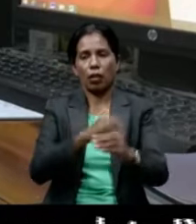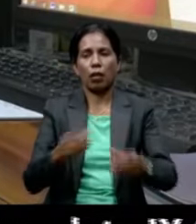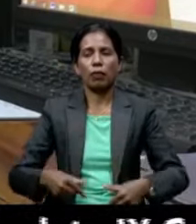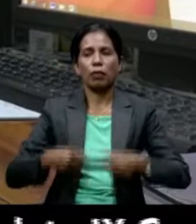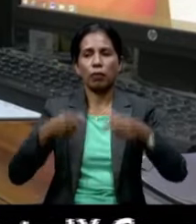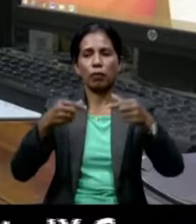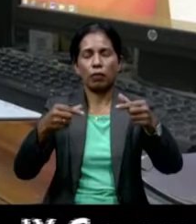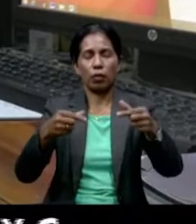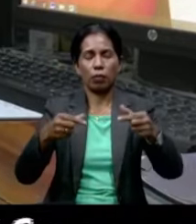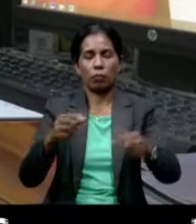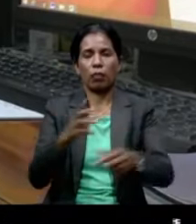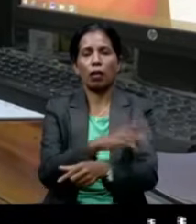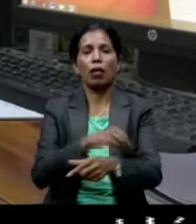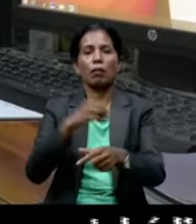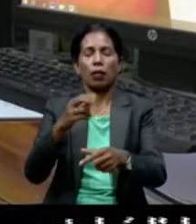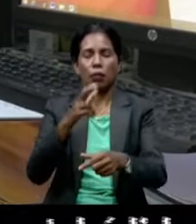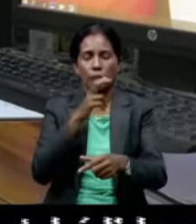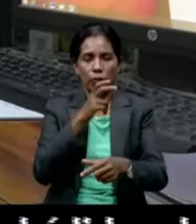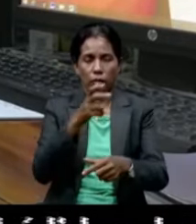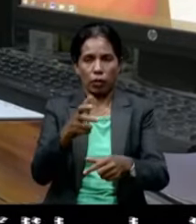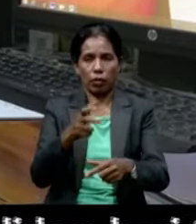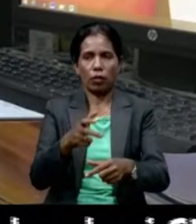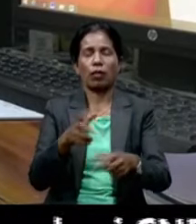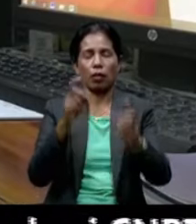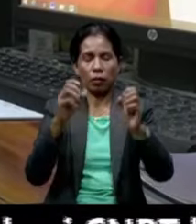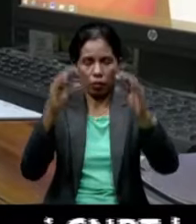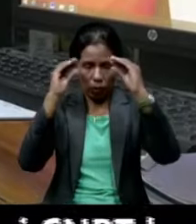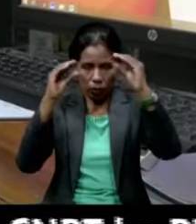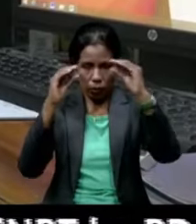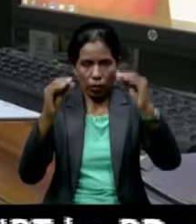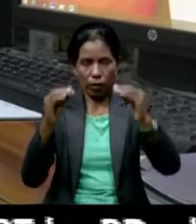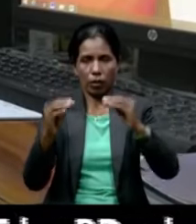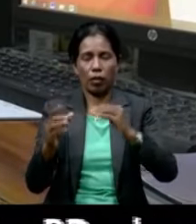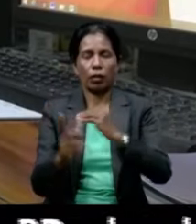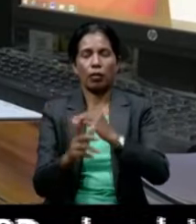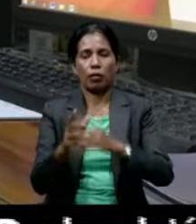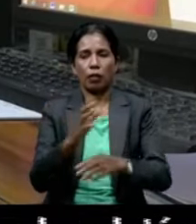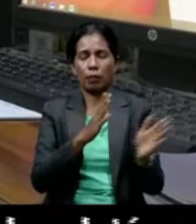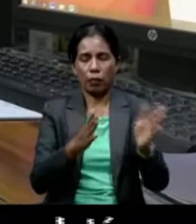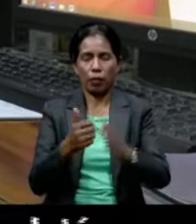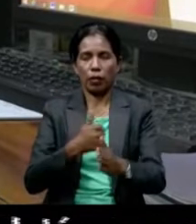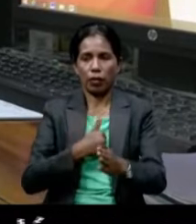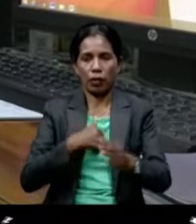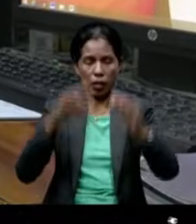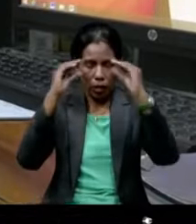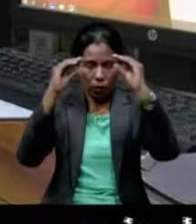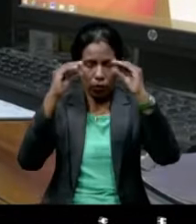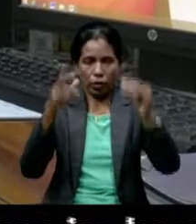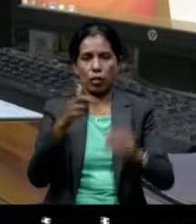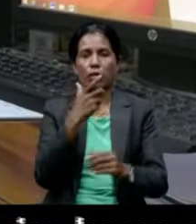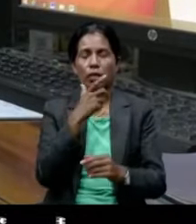fali temas literatura ori professor mente nia tingki tama hanurin lai temas le parparanian tama hanurin temas